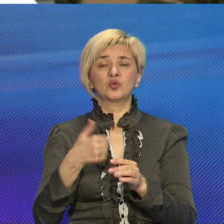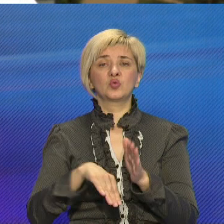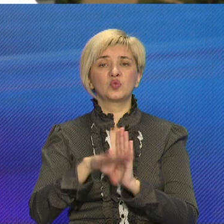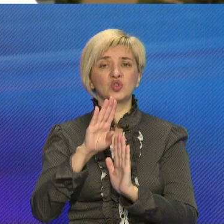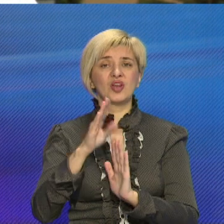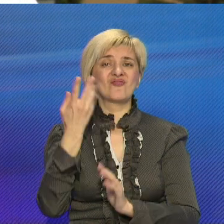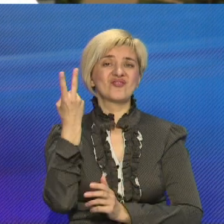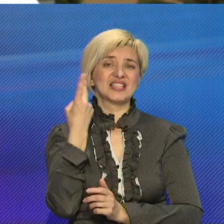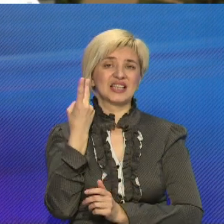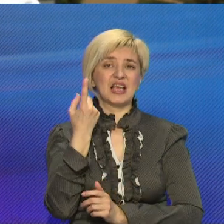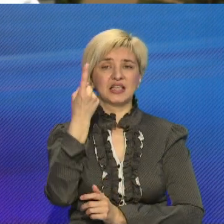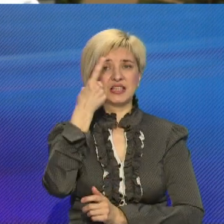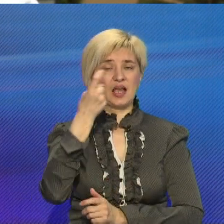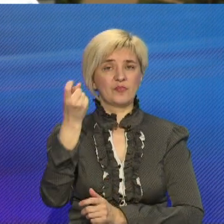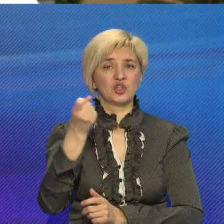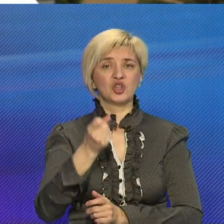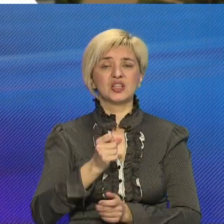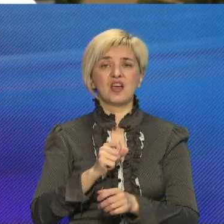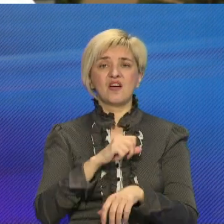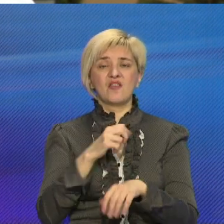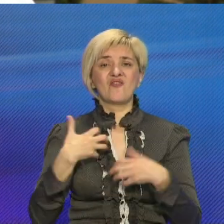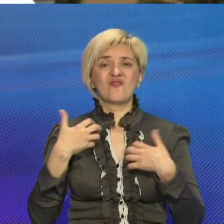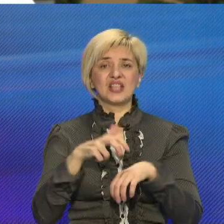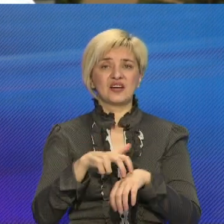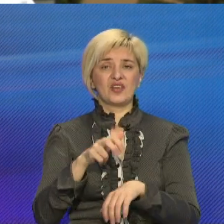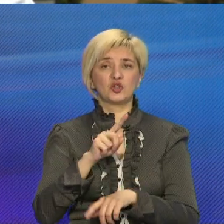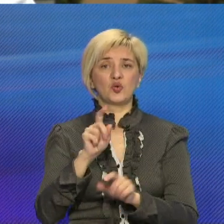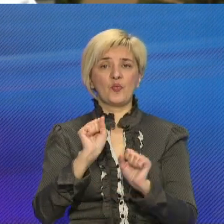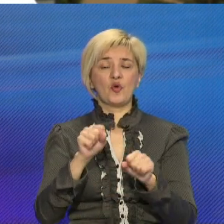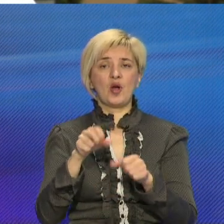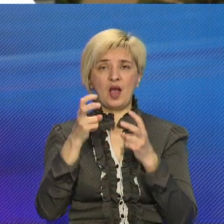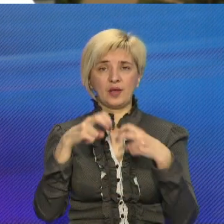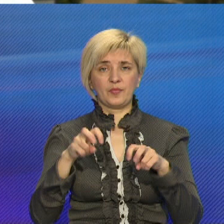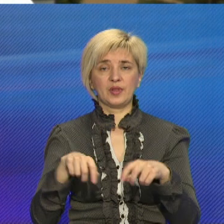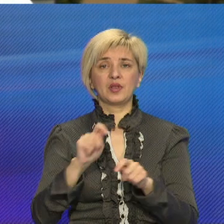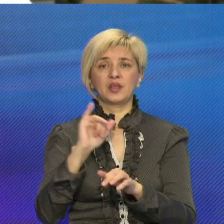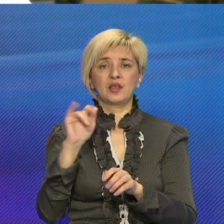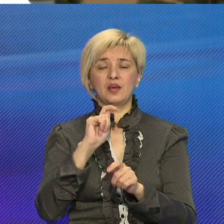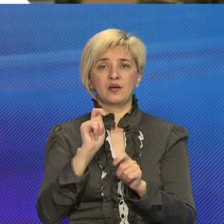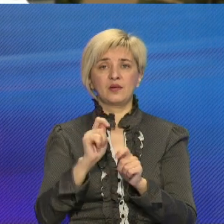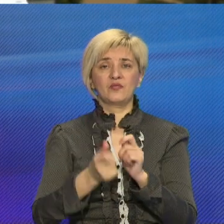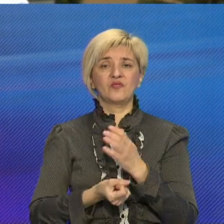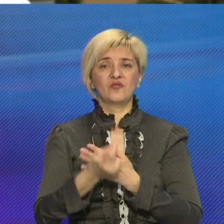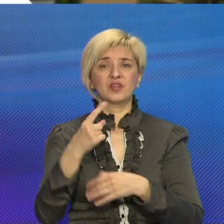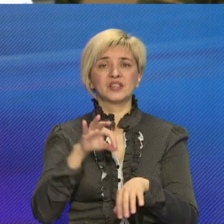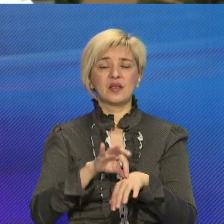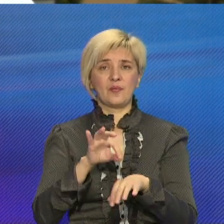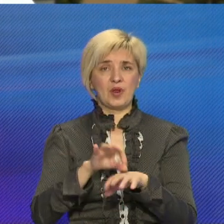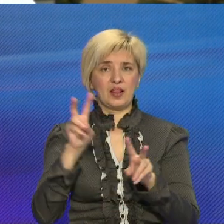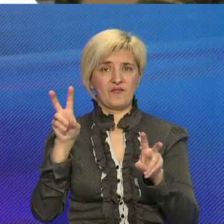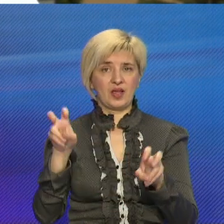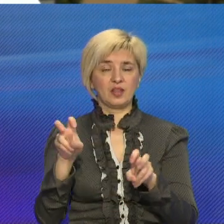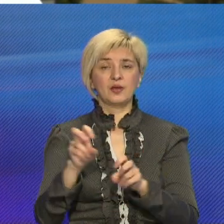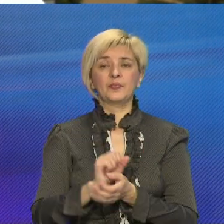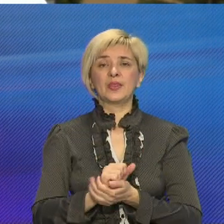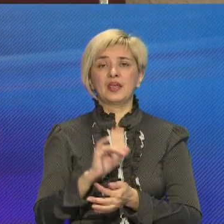всегда сообщить ветеринарному врачу, чтобы он мог провести осмотр и диагностику данного опасного заболевания, если что, принять экстренные меры